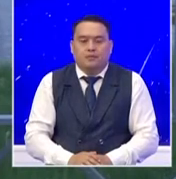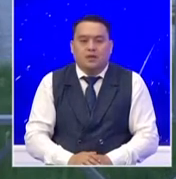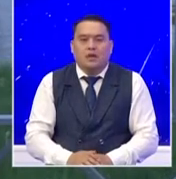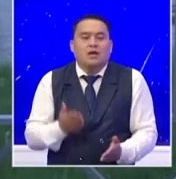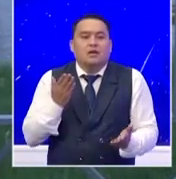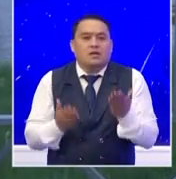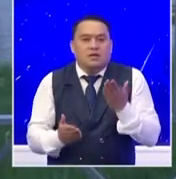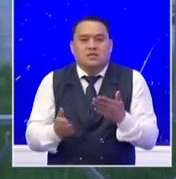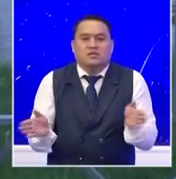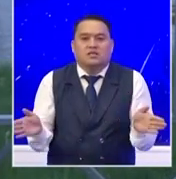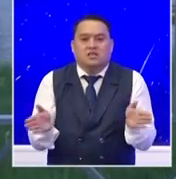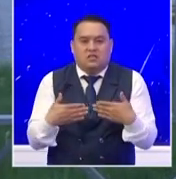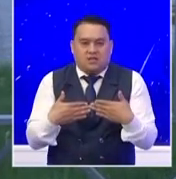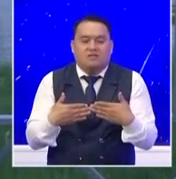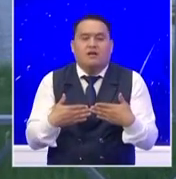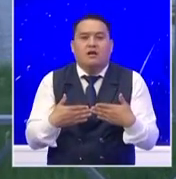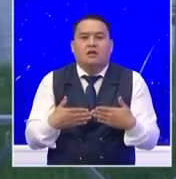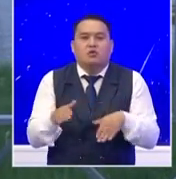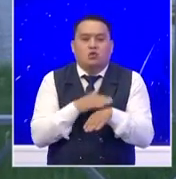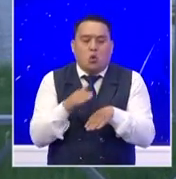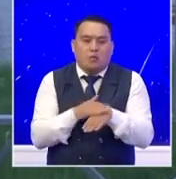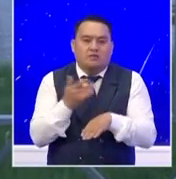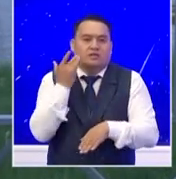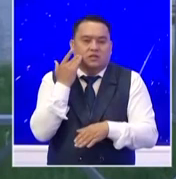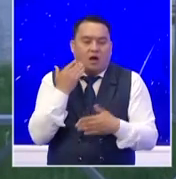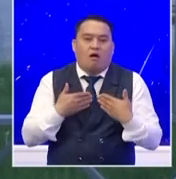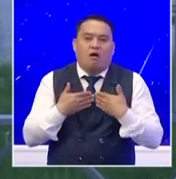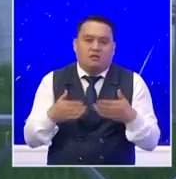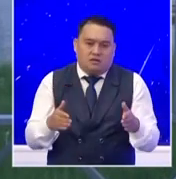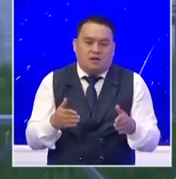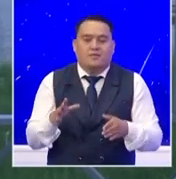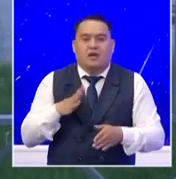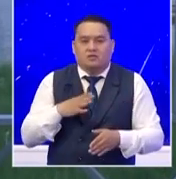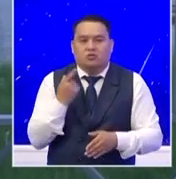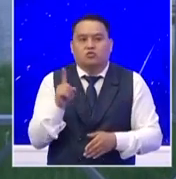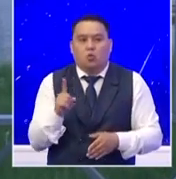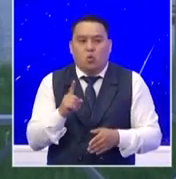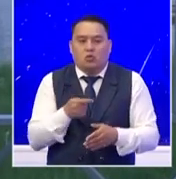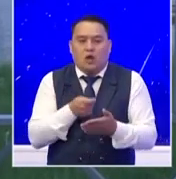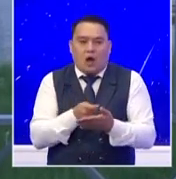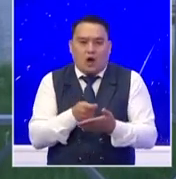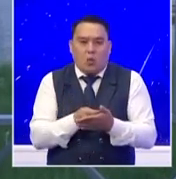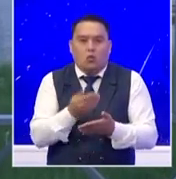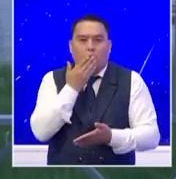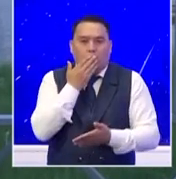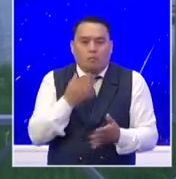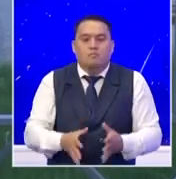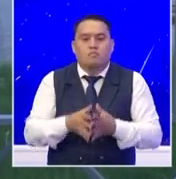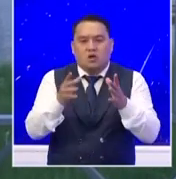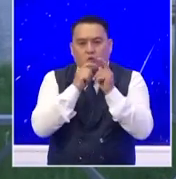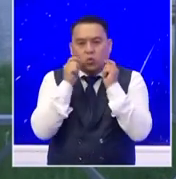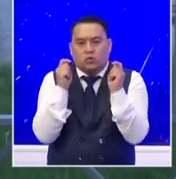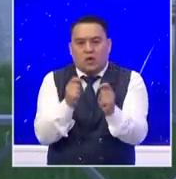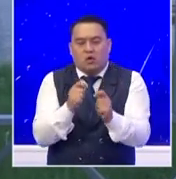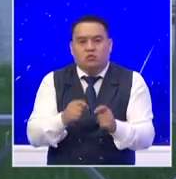Даже если двери мечети закрыты, то двери для благих дел всегда остаются открытыми. Считается, что тот, кто накормит постящегося, получит большую награду